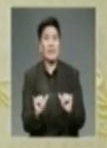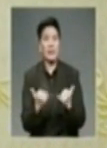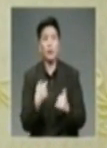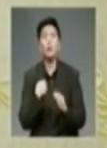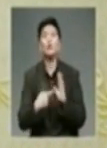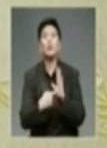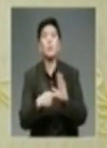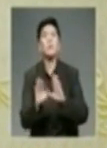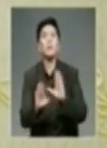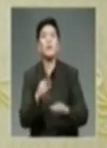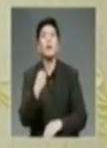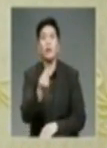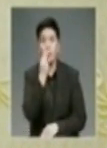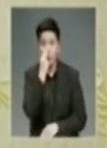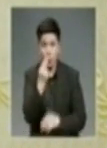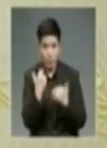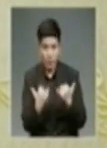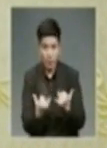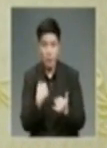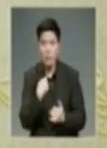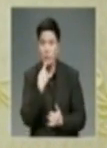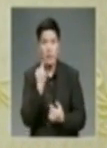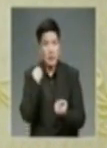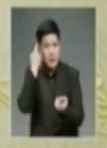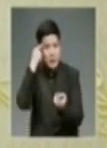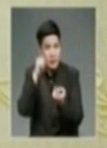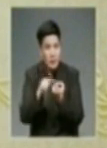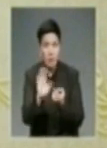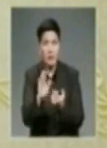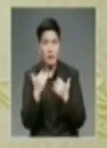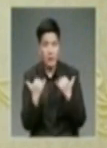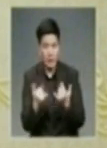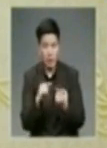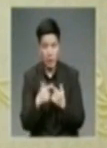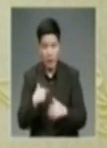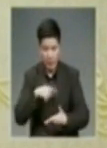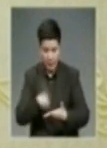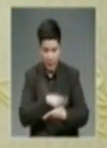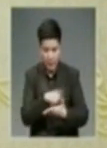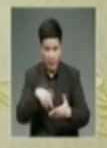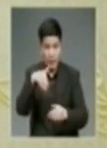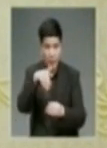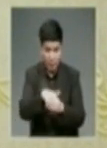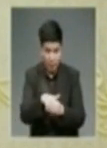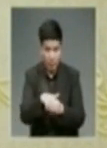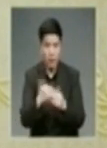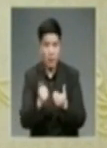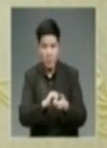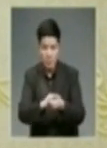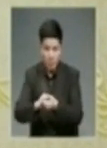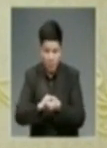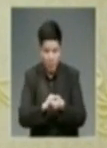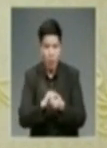กตัวอย่างเปรียบเทียบให้ง่ายๆแล้วกันนะครับไม่ได้มีวัตถุทงอย่างอื่นเรื่องการเลือกตั้งกับการปรองรองนะครับหลายคนพยายามจะ